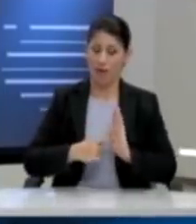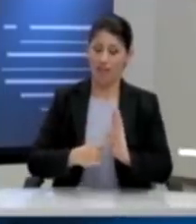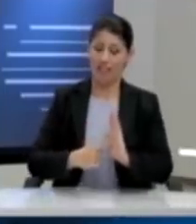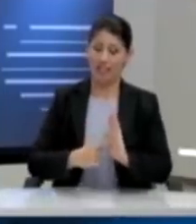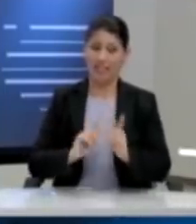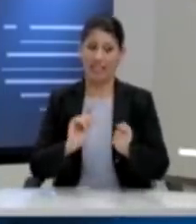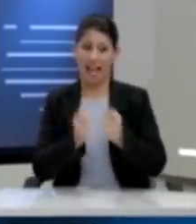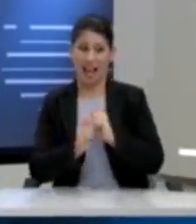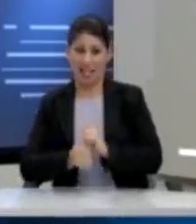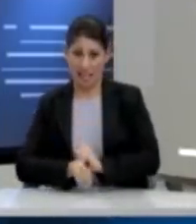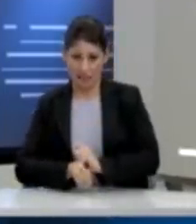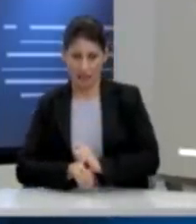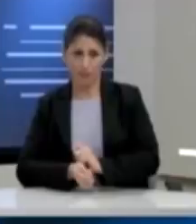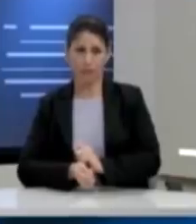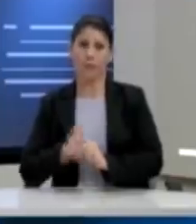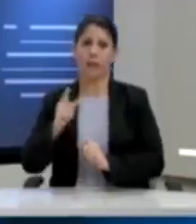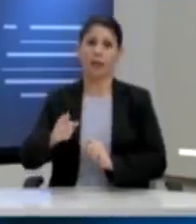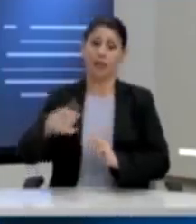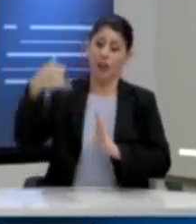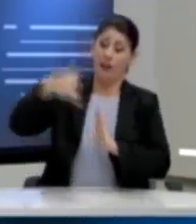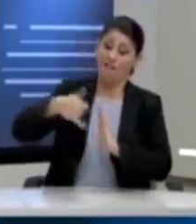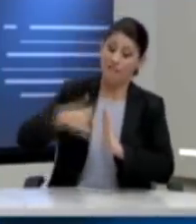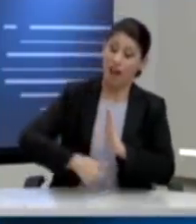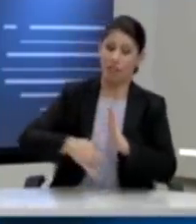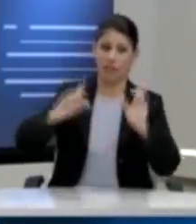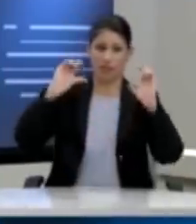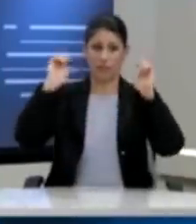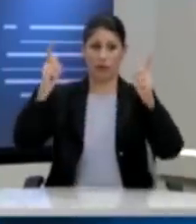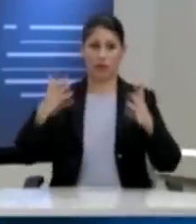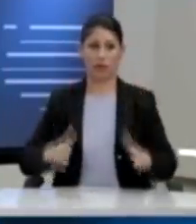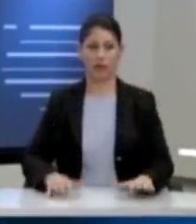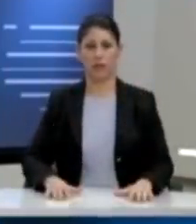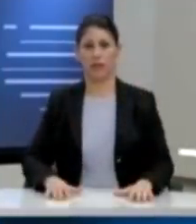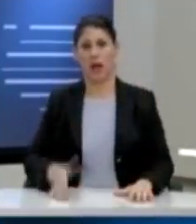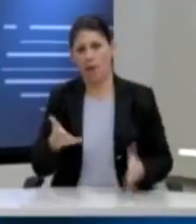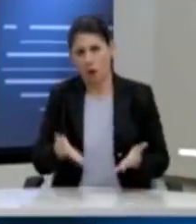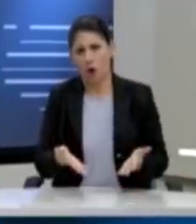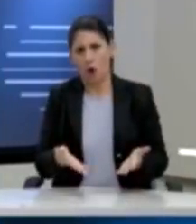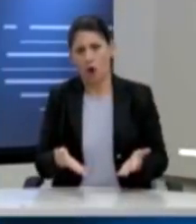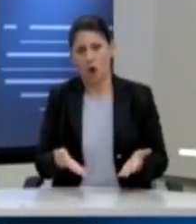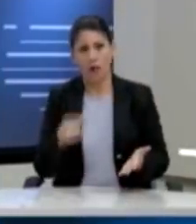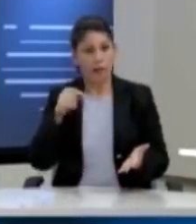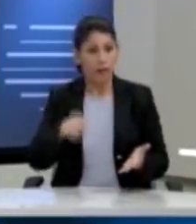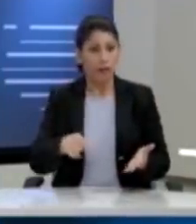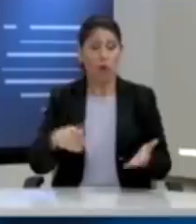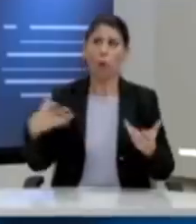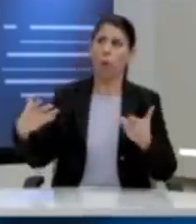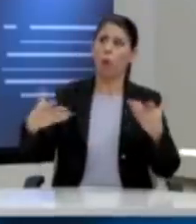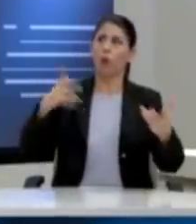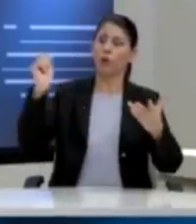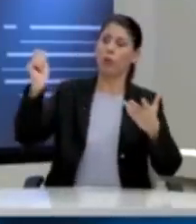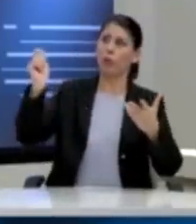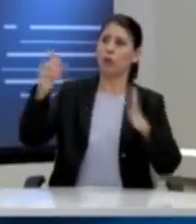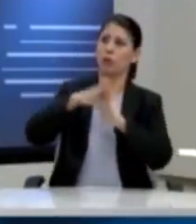και αλλαγές για την εμβάθυνση της δημοκρατίας. Αυτό. Για την αυτή του πολιτικού